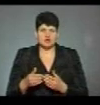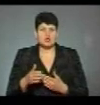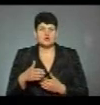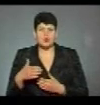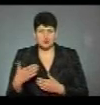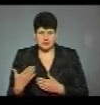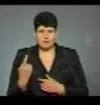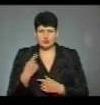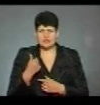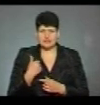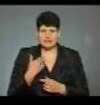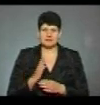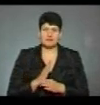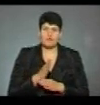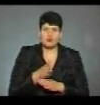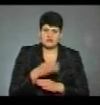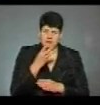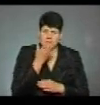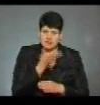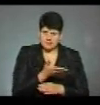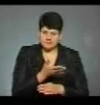бо один рік ми йдемо в гості до хмельничан,